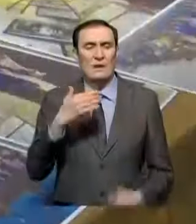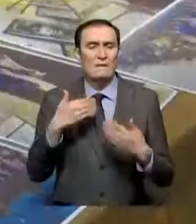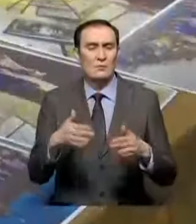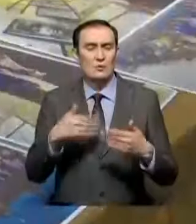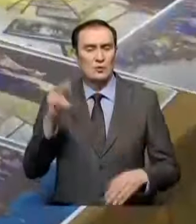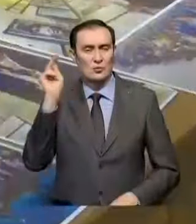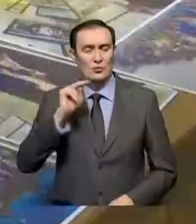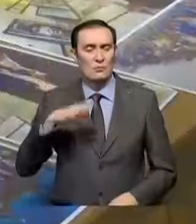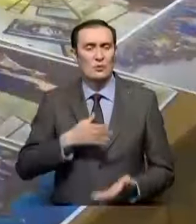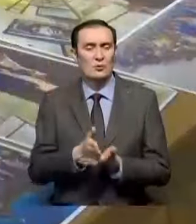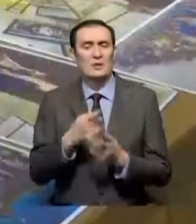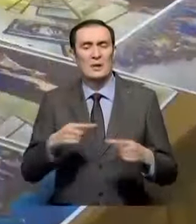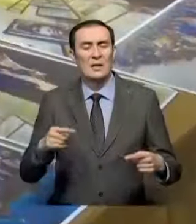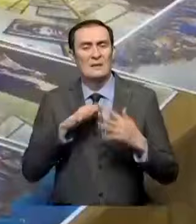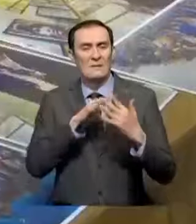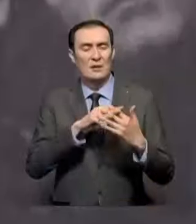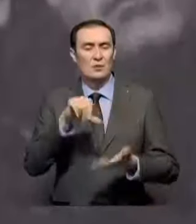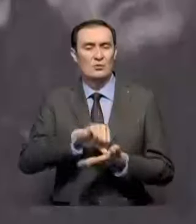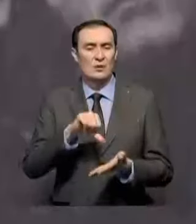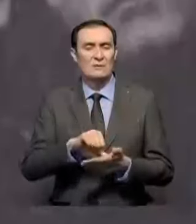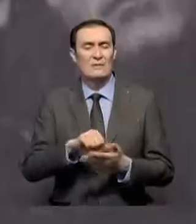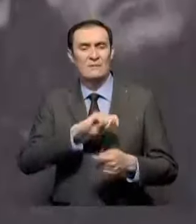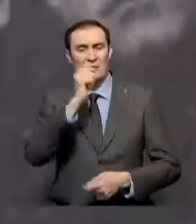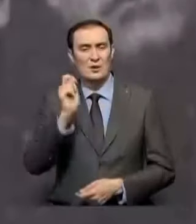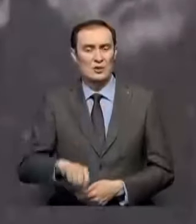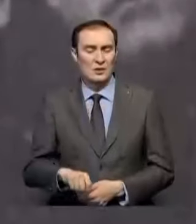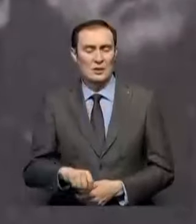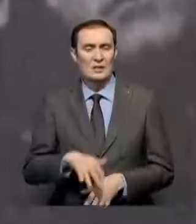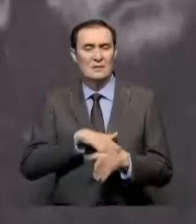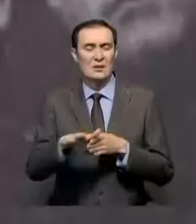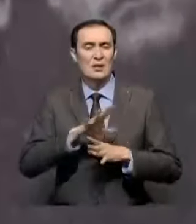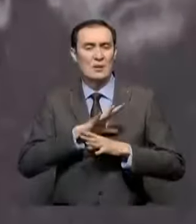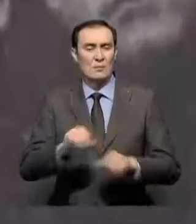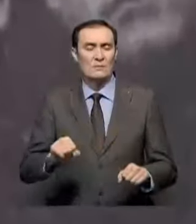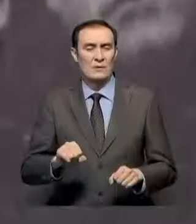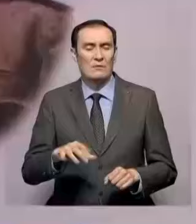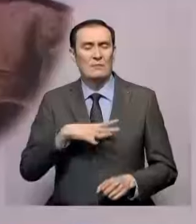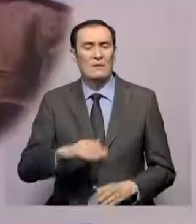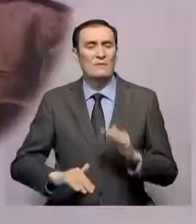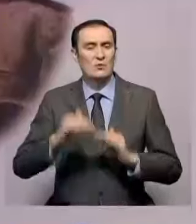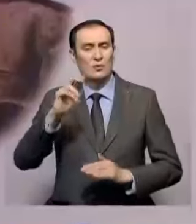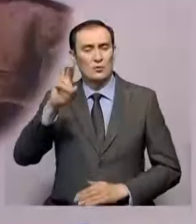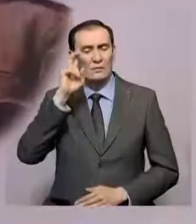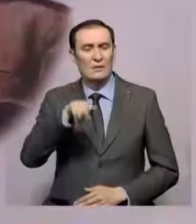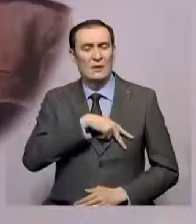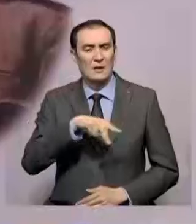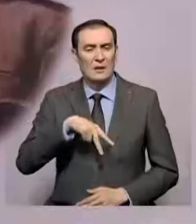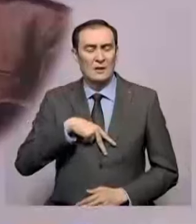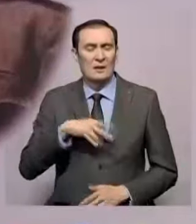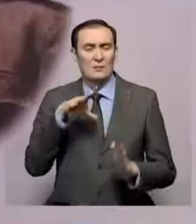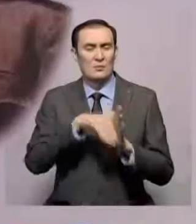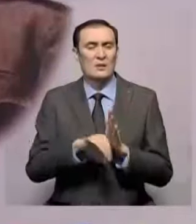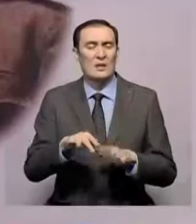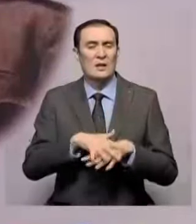Выпускники училища служили на разных фронтах и участвовали в сражениях. За совершение подвигов получили высокие государственные награды. В их